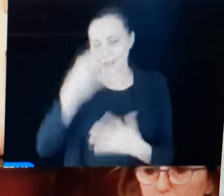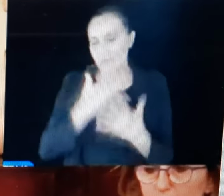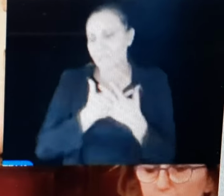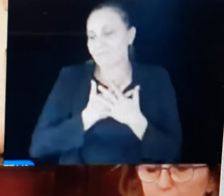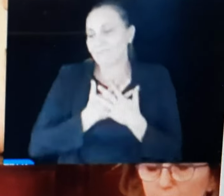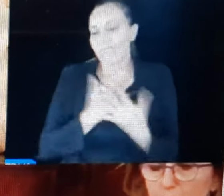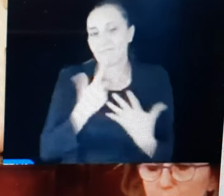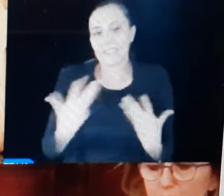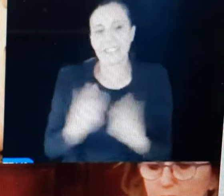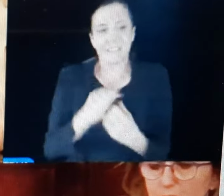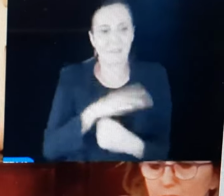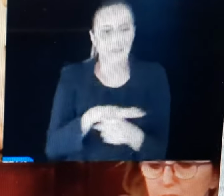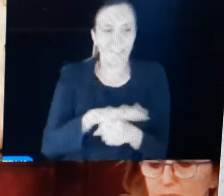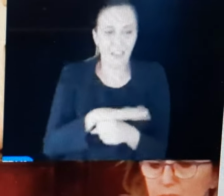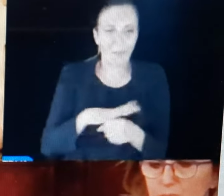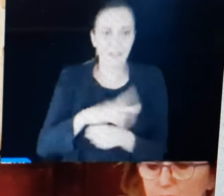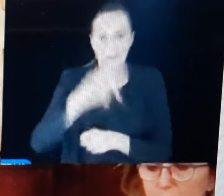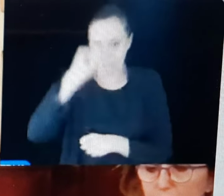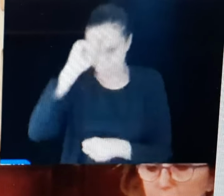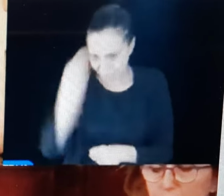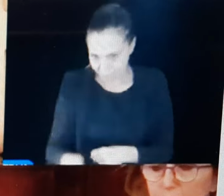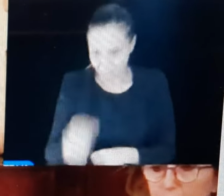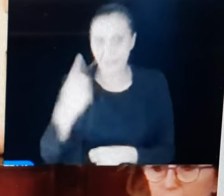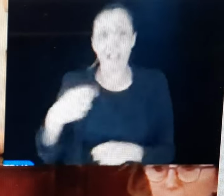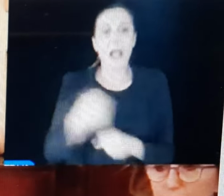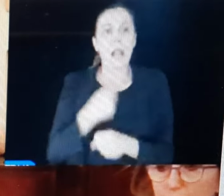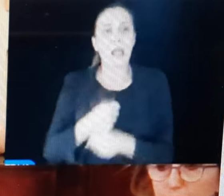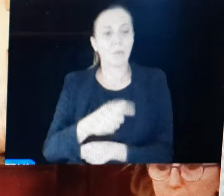riconoscenza per il lavoro da cronista che ha fatto per la città